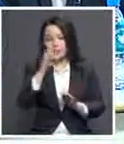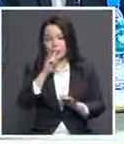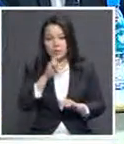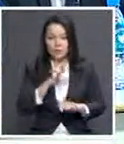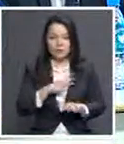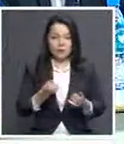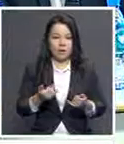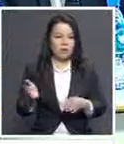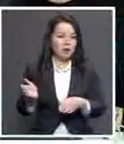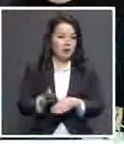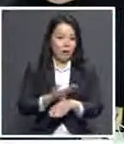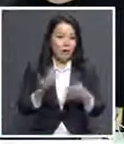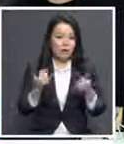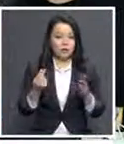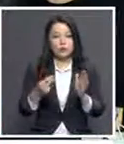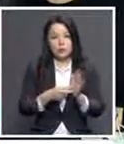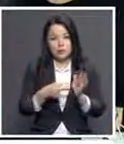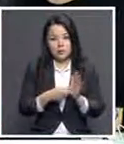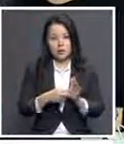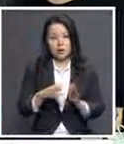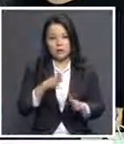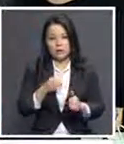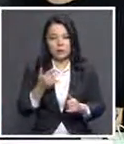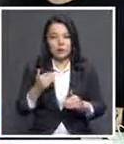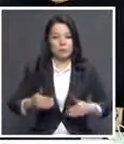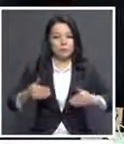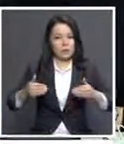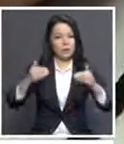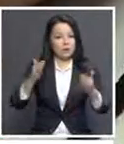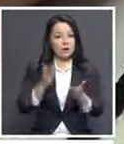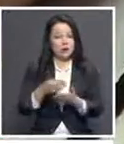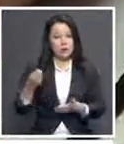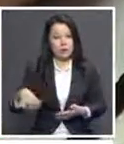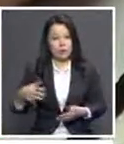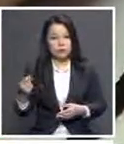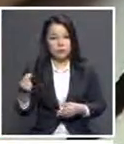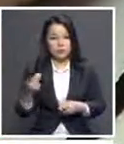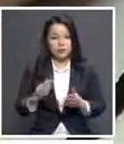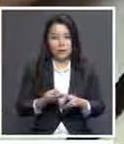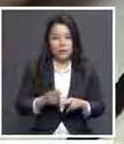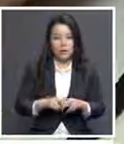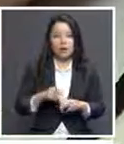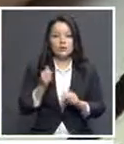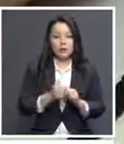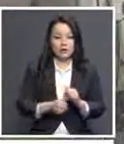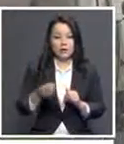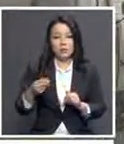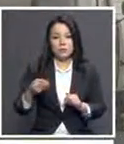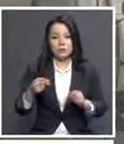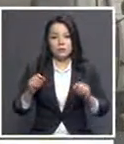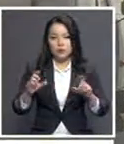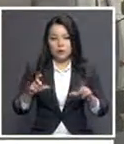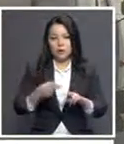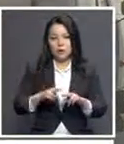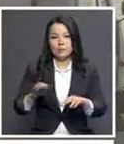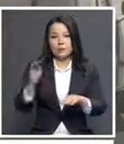тасталған. Содан бері олардың құны құрық салдырмай келеді. Басты себеп көршілдердегі бағаның күрт өсуі. Қазір Ресейде